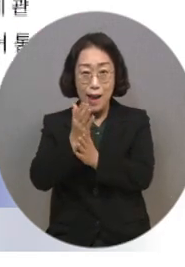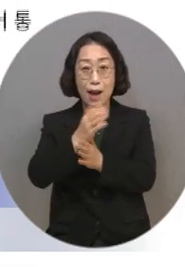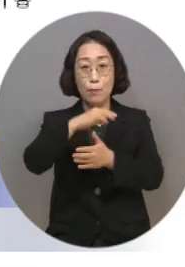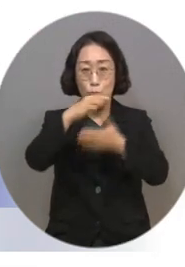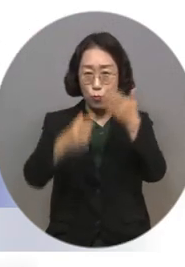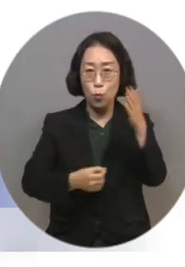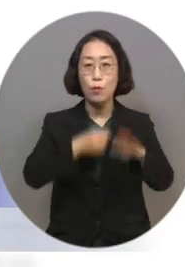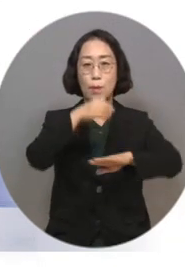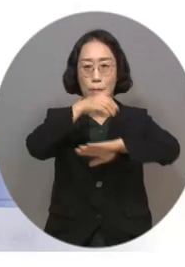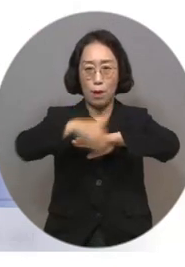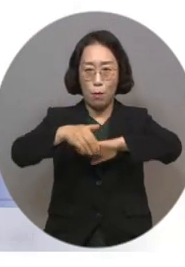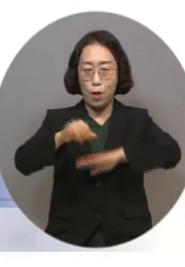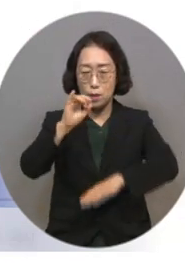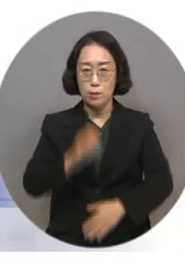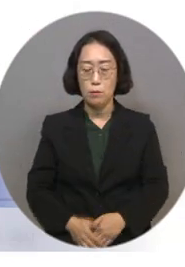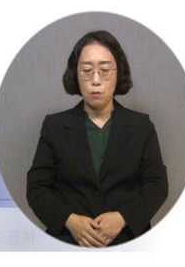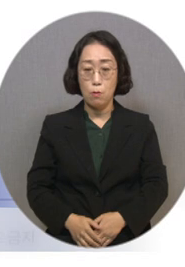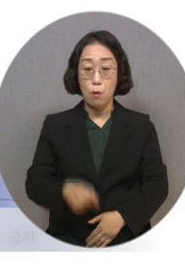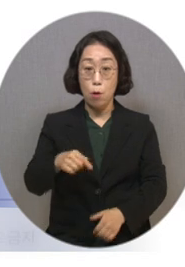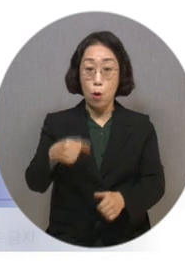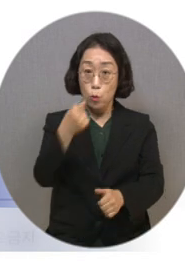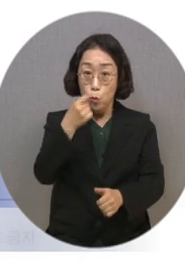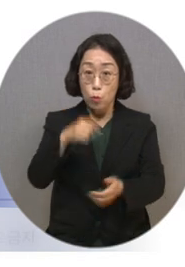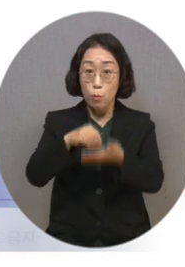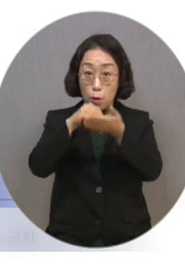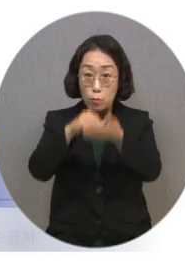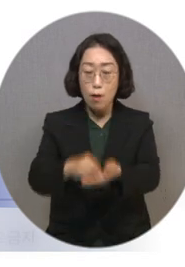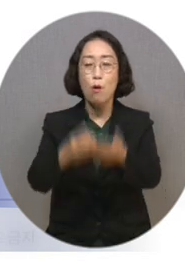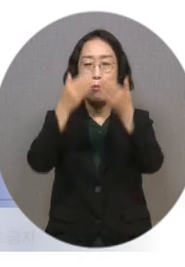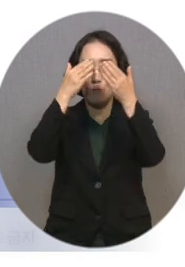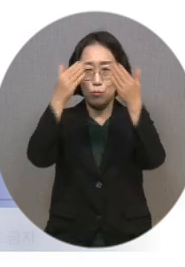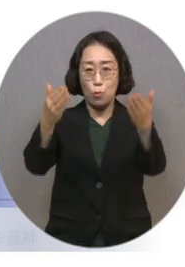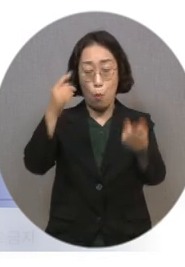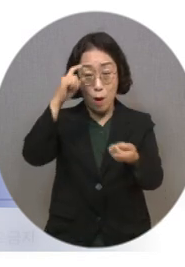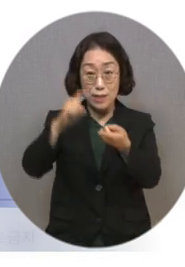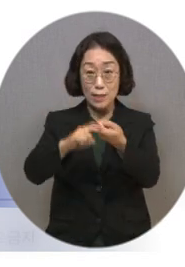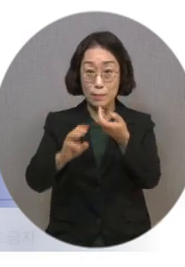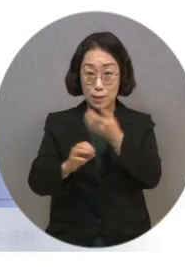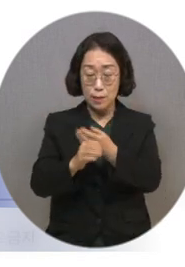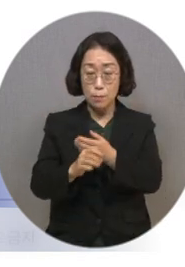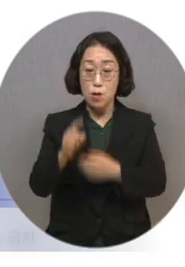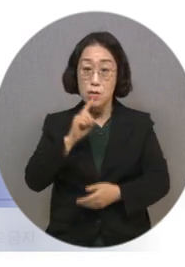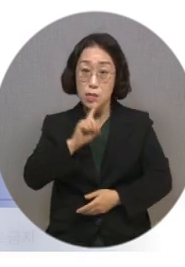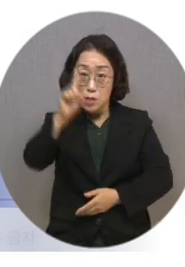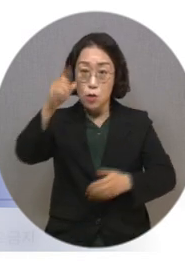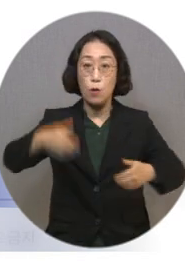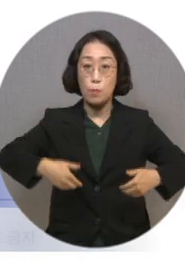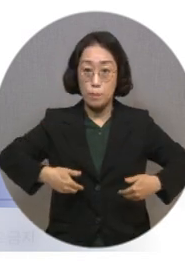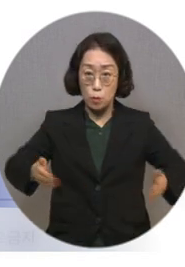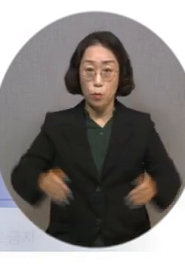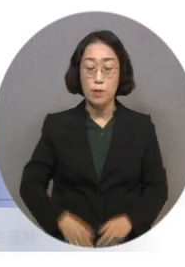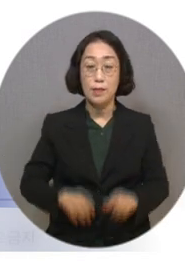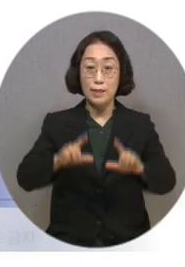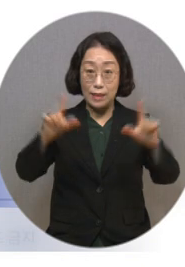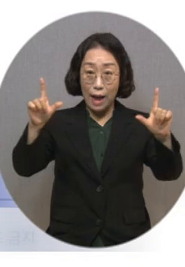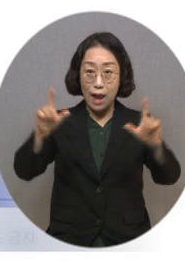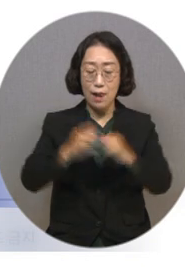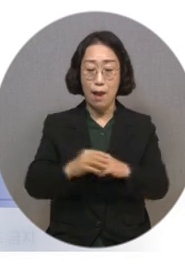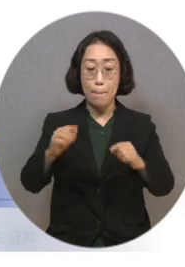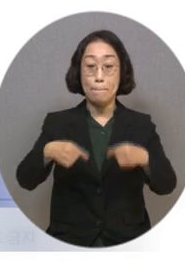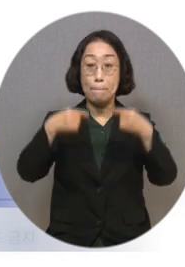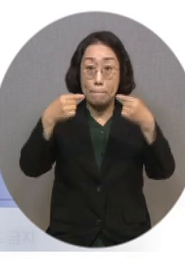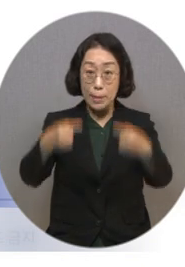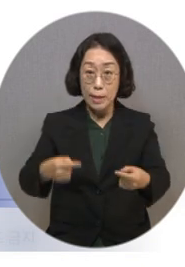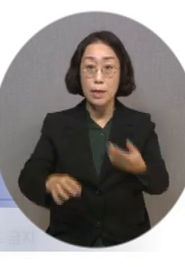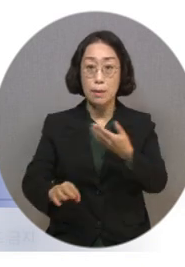구성됩니다 교육은 무료로 진행되며 교육 내용에 관심 있는 누구나 별도의 신청 절차 없이 당일 행사장에